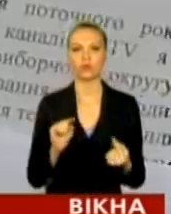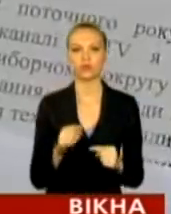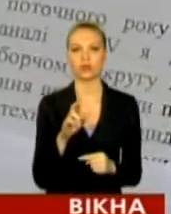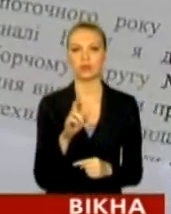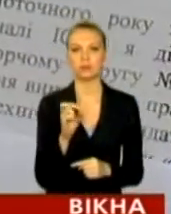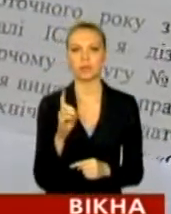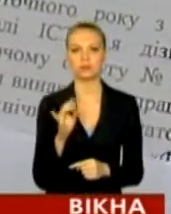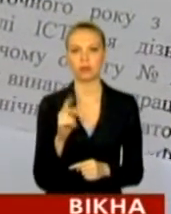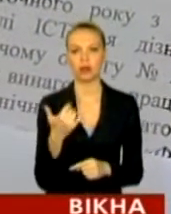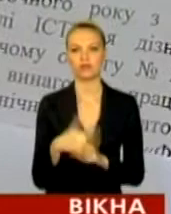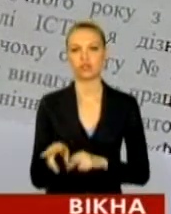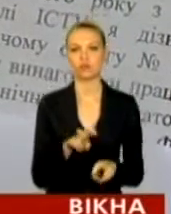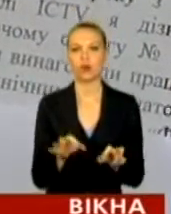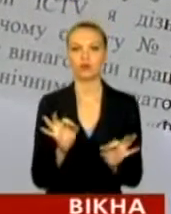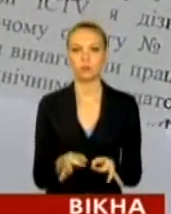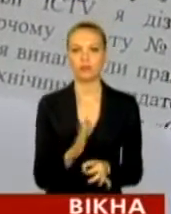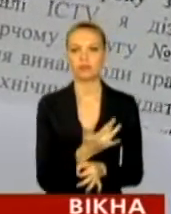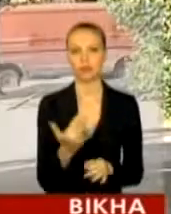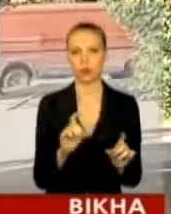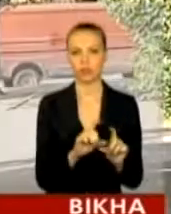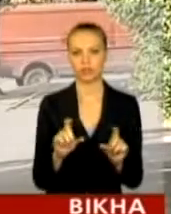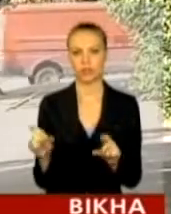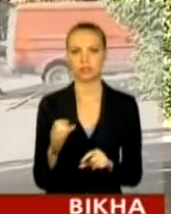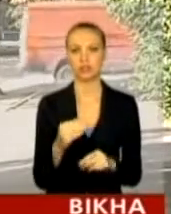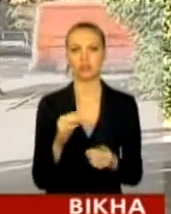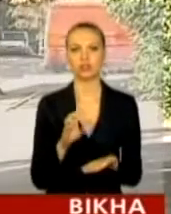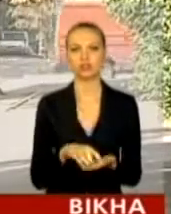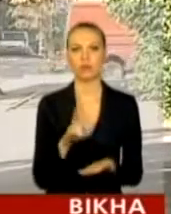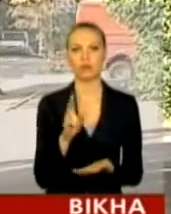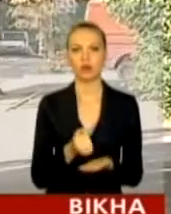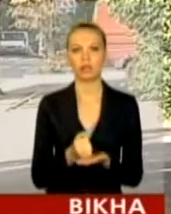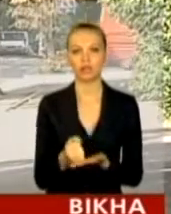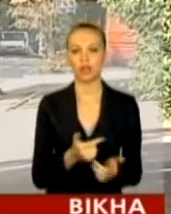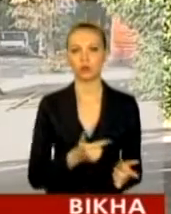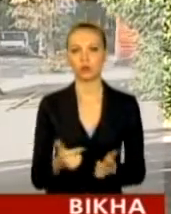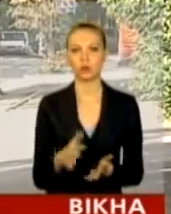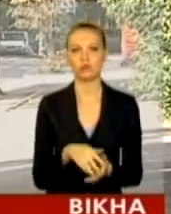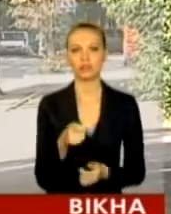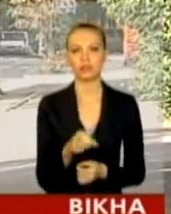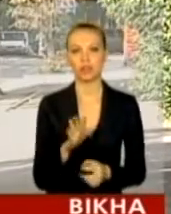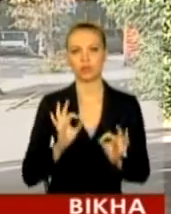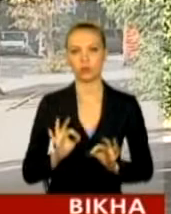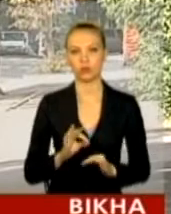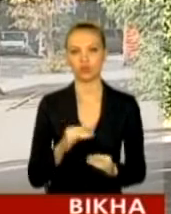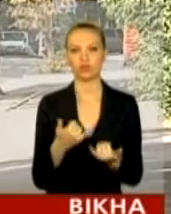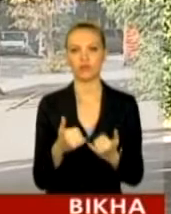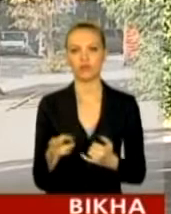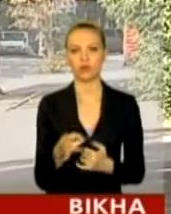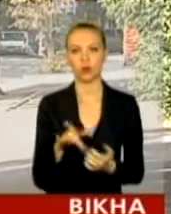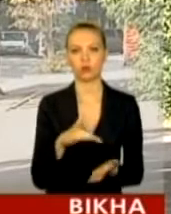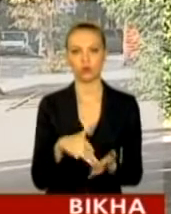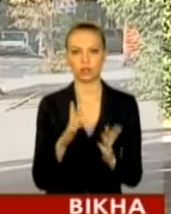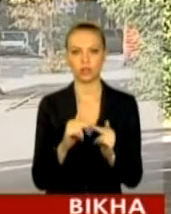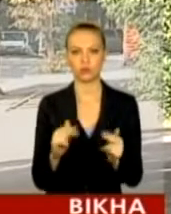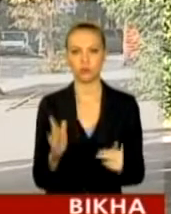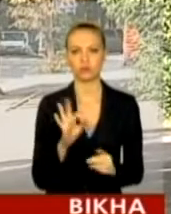Безбаха вже шукають правди в кількох інстанціях. Штабом кандидата підготовлено заявлення в прокуратуру Жовтневого району міста